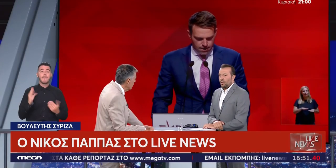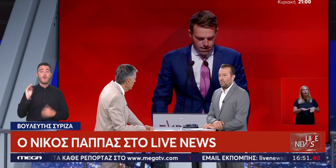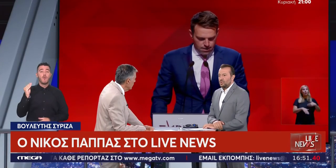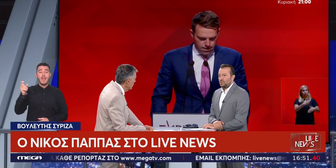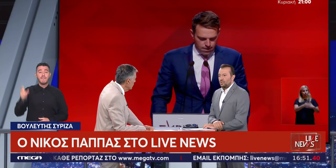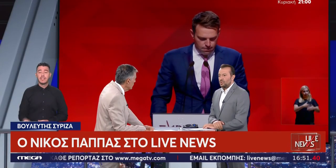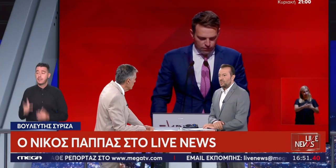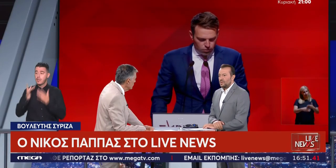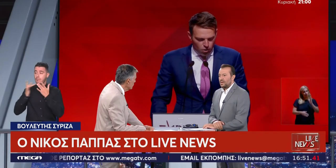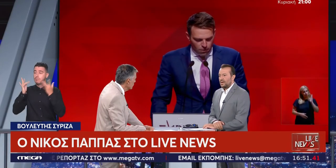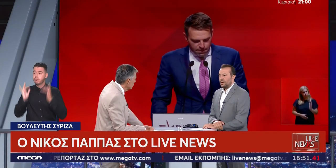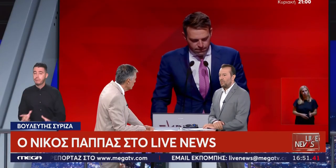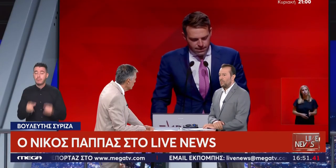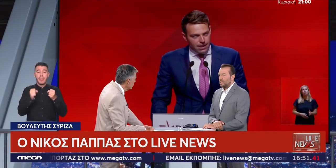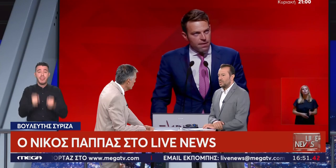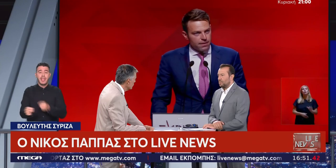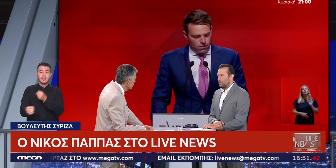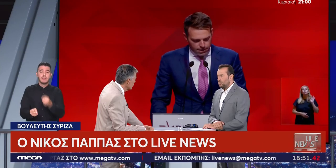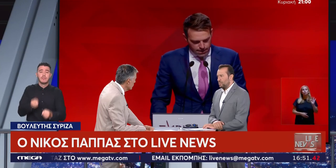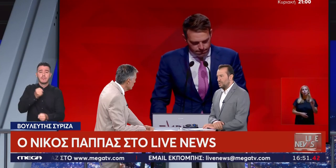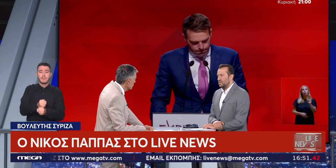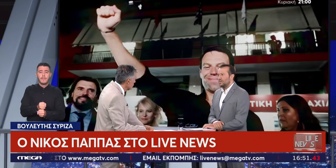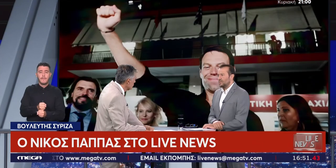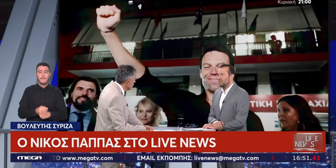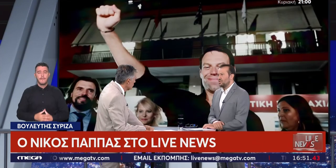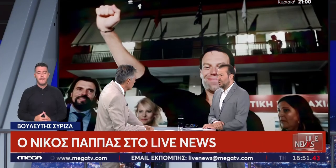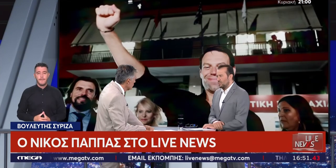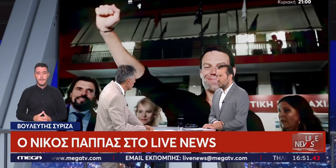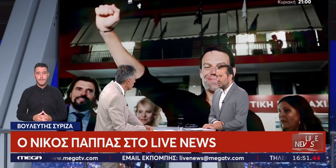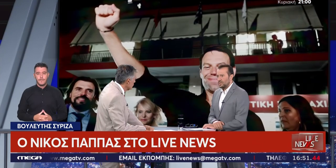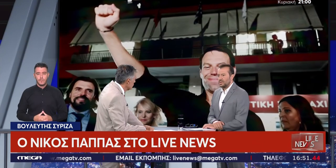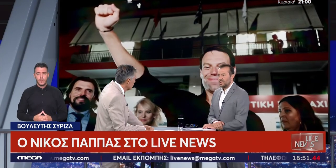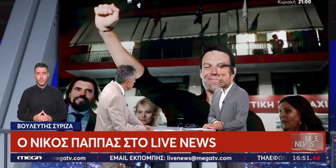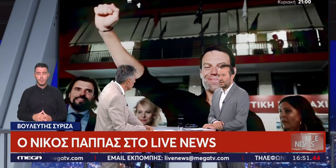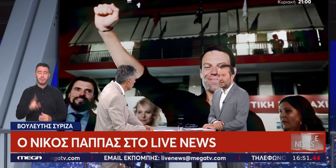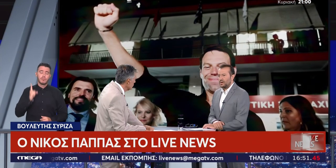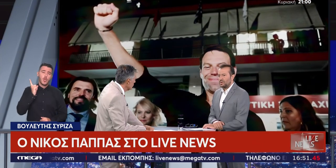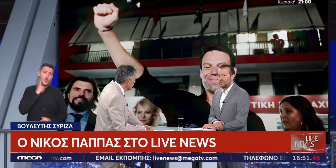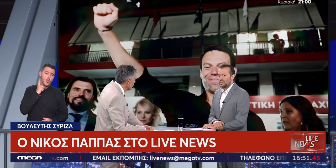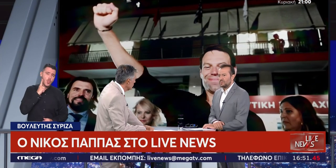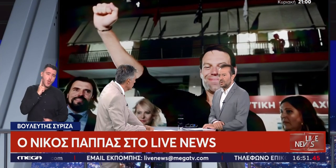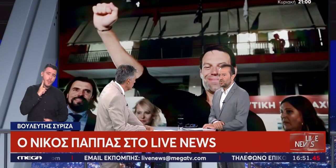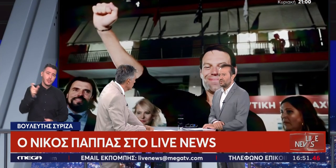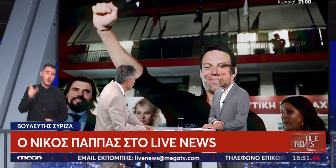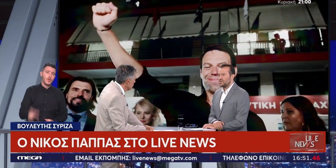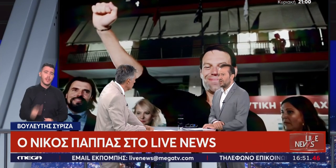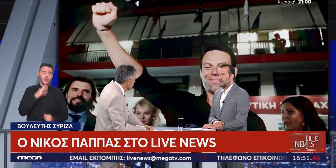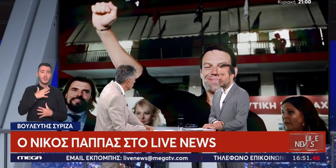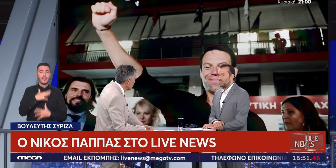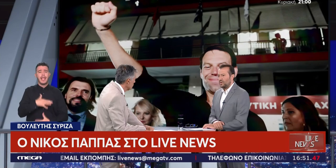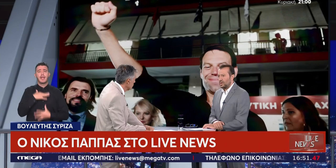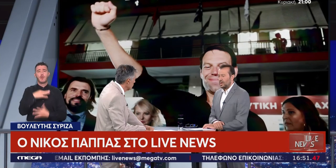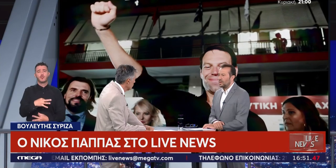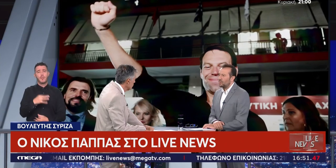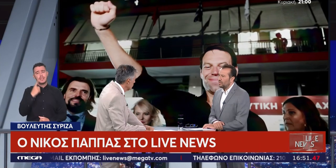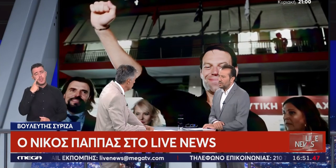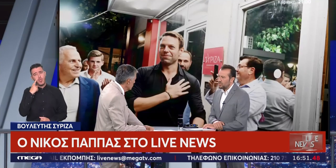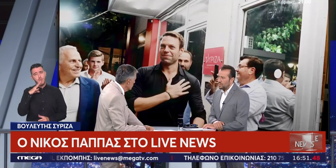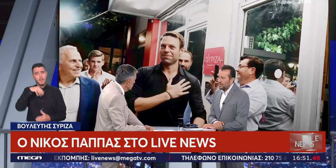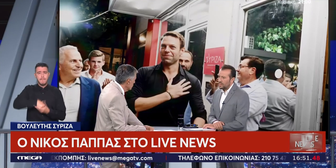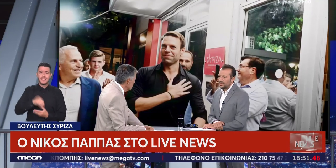να... Νομίζω ότι δεν θα έχει κανένα πρόβλημα να σε εκπροσωπήσει είτε εντός είτε εκτός Βουλής. Και θα έλεγα ότι αυτή τη στιγμή ας το αφήσουμε στη διακριτική του ευχέρεια.